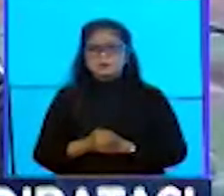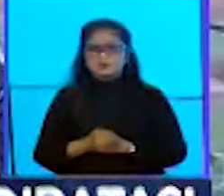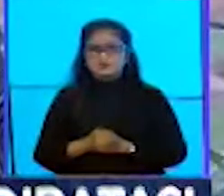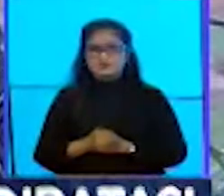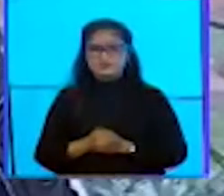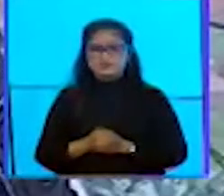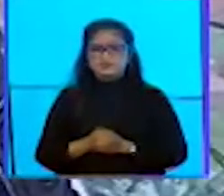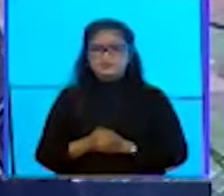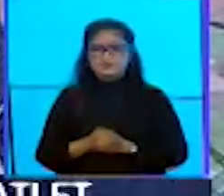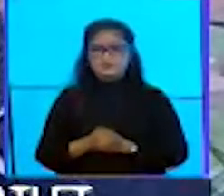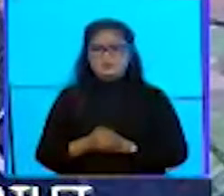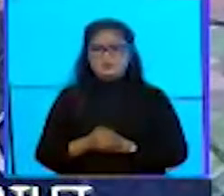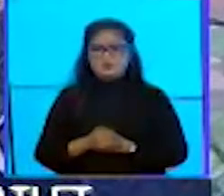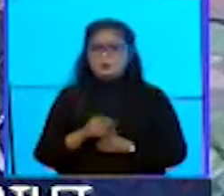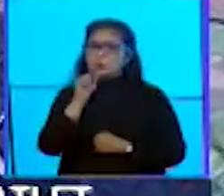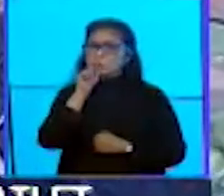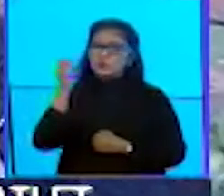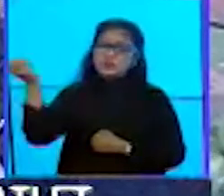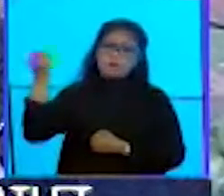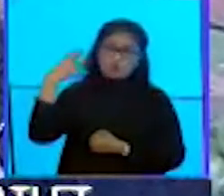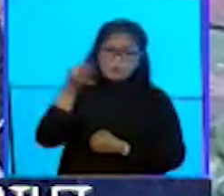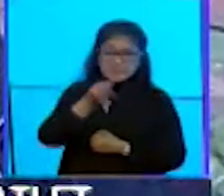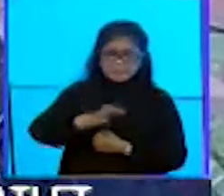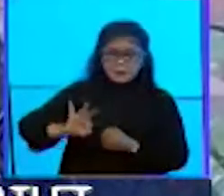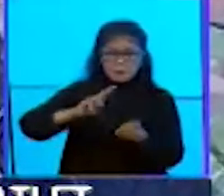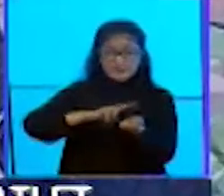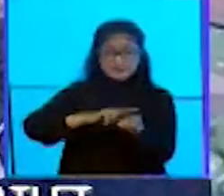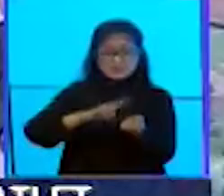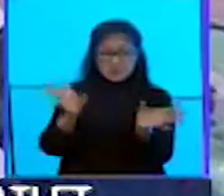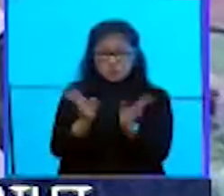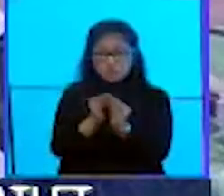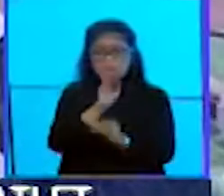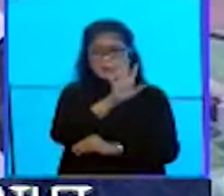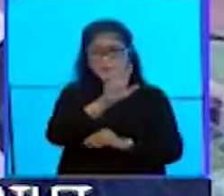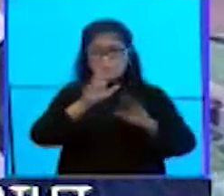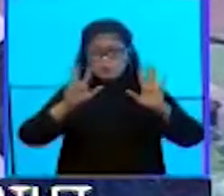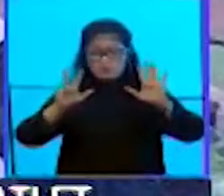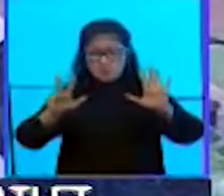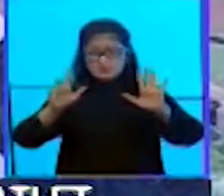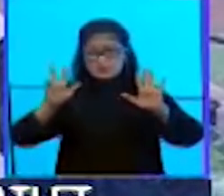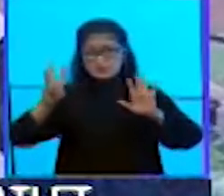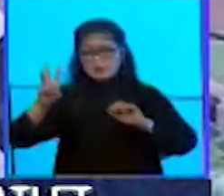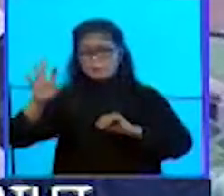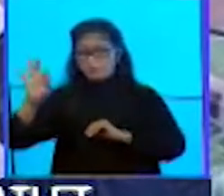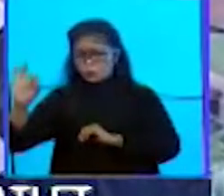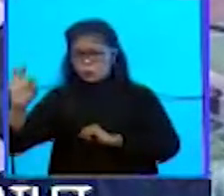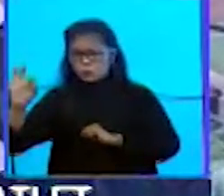Jadi untuk update hari ini, pasien total yang kita rawat di sini adalah 5.730. Ketersediaan